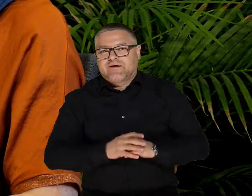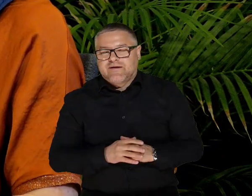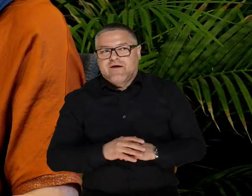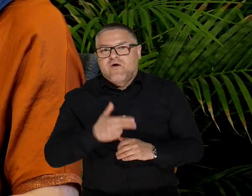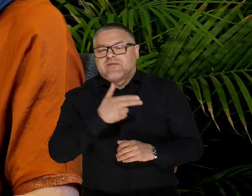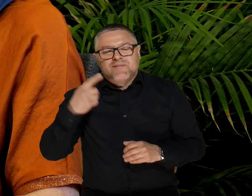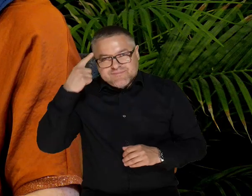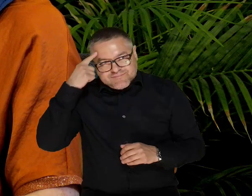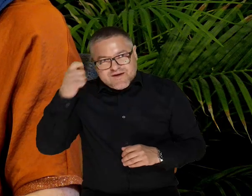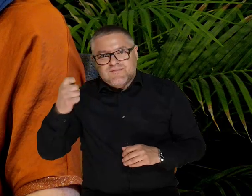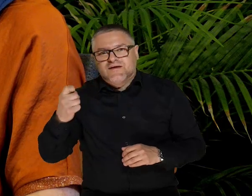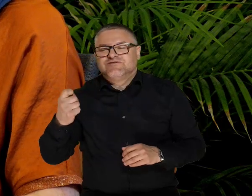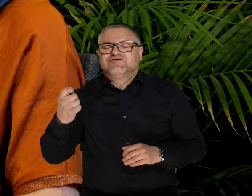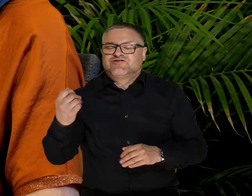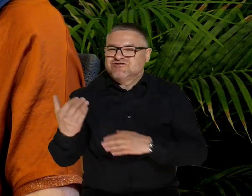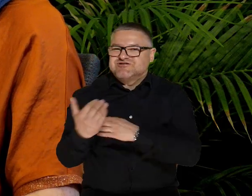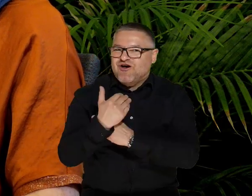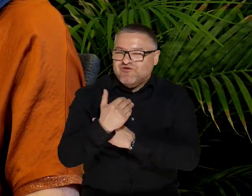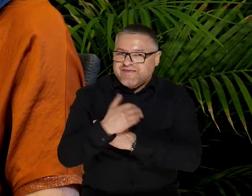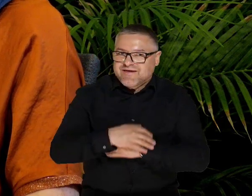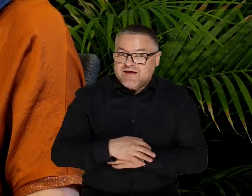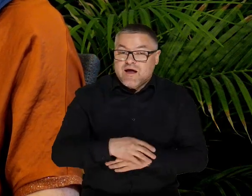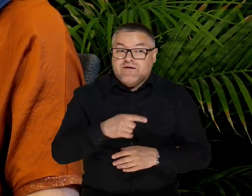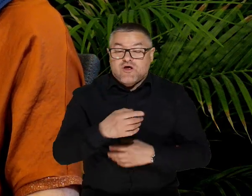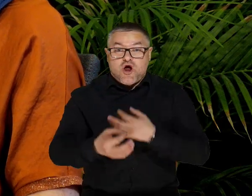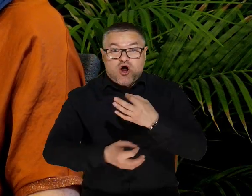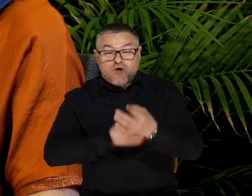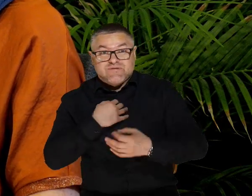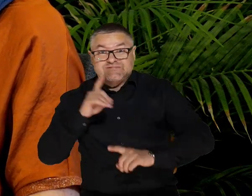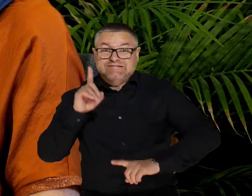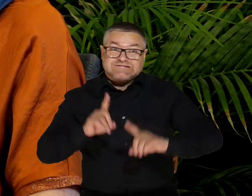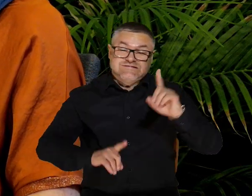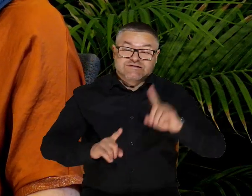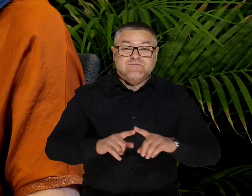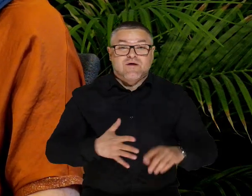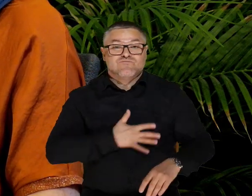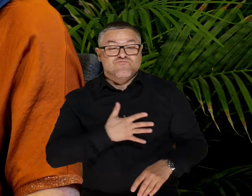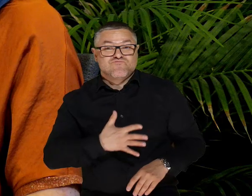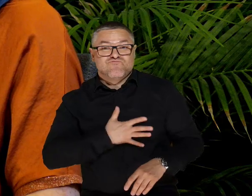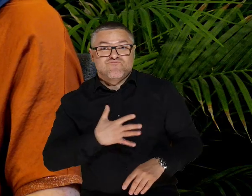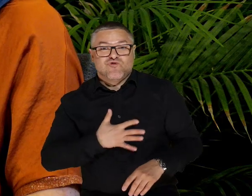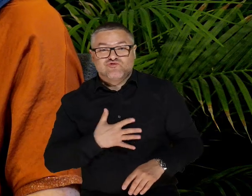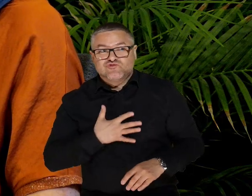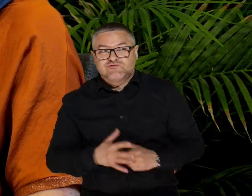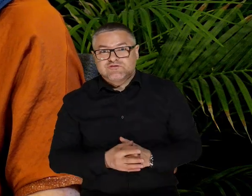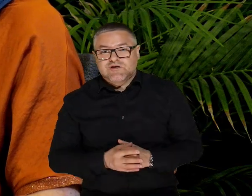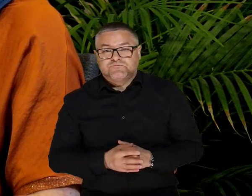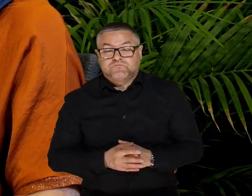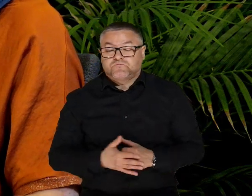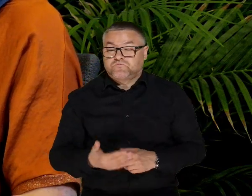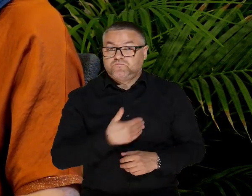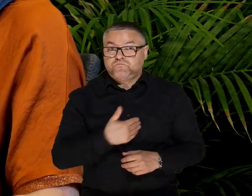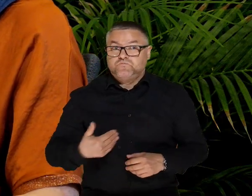pamięci zachodniej. I wobec tej opowieści czasami mamy poczucie, że te